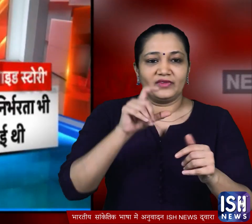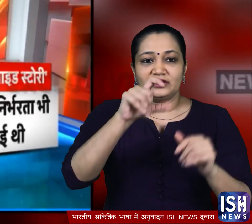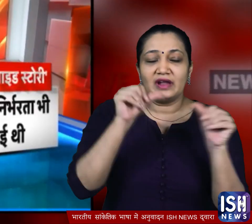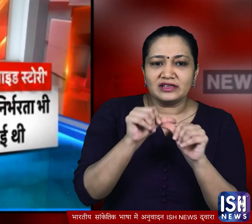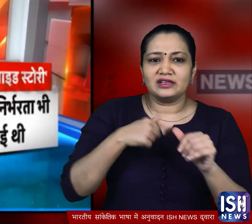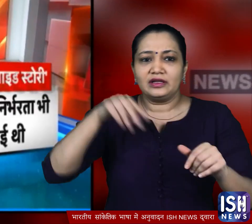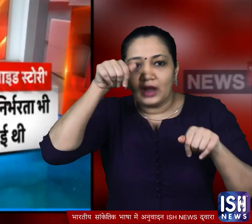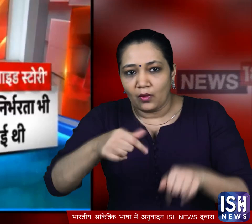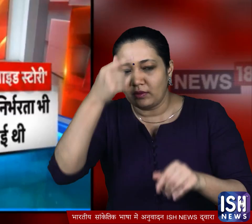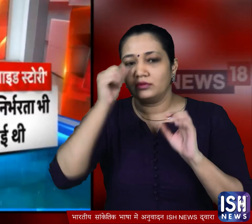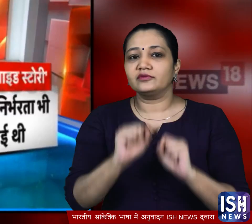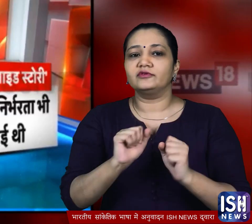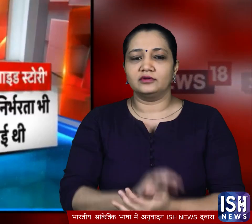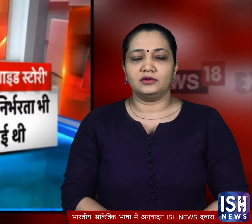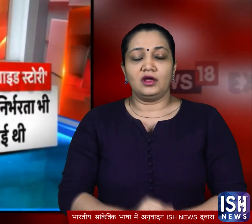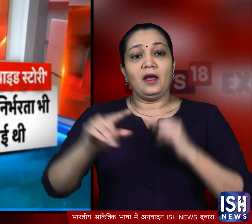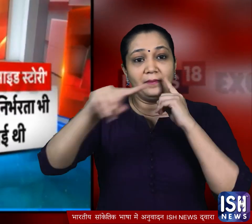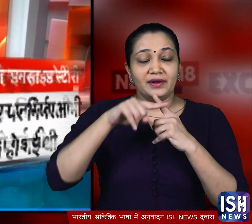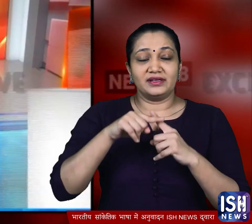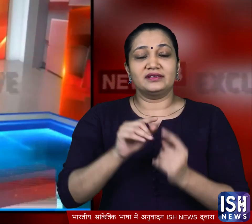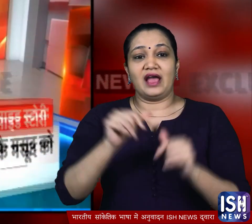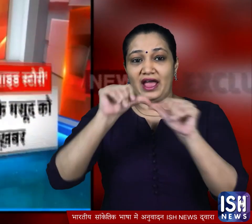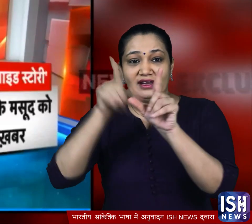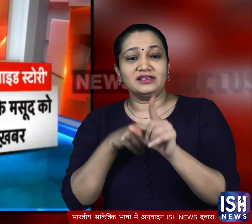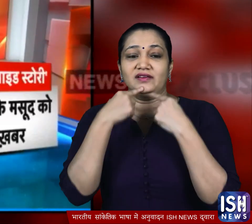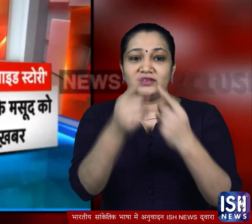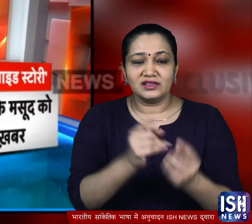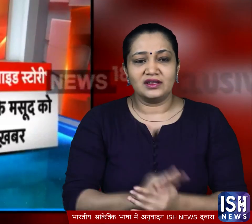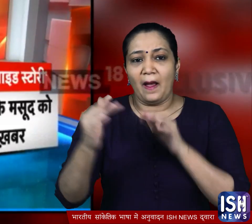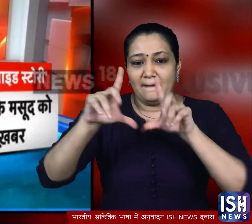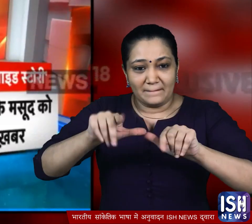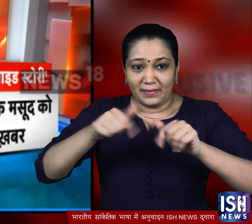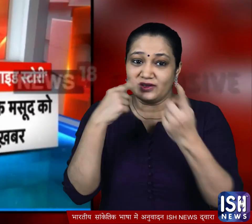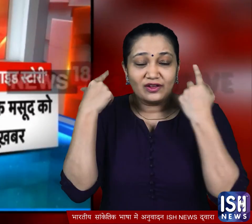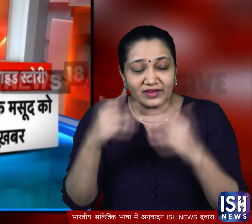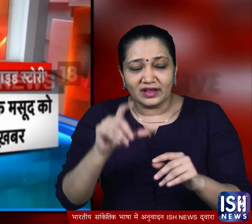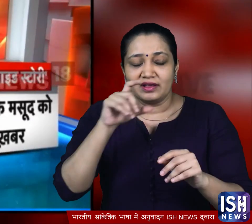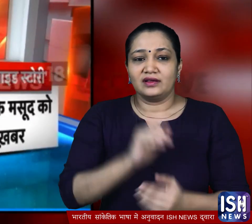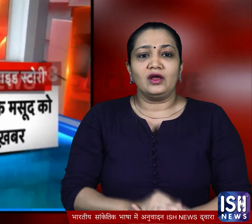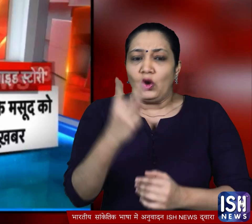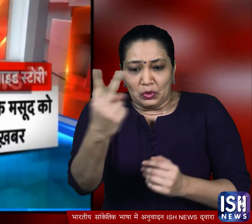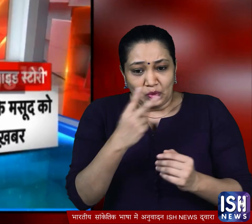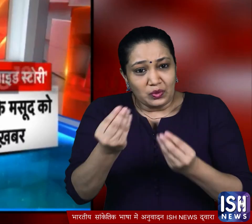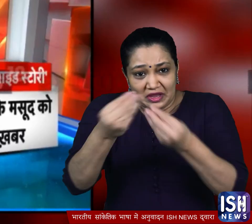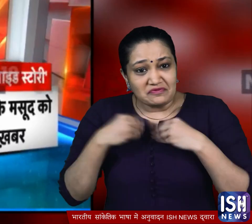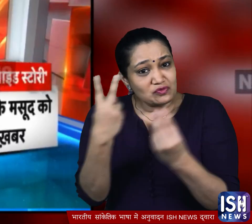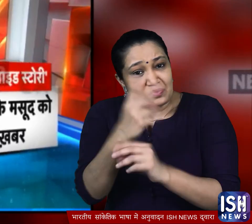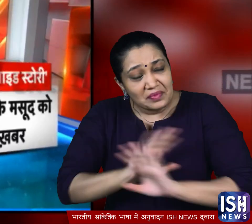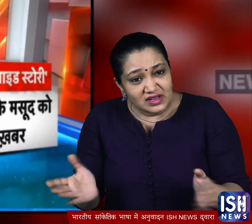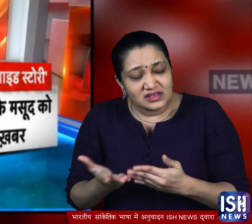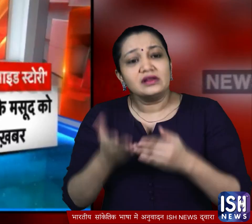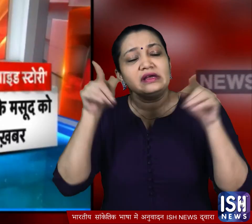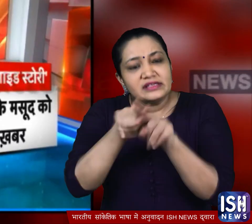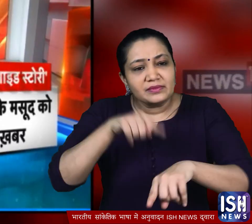चंद्रशेखर की ताकत पर भी असर पड़ा। माना यह भी जाता है कि जिस वक्त अखिलेश यादव से मुलाकात में चंद्रशेखर की पार्टी को 2 सीटों का प्रस्ताव दिया